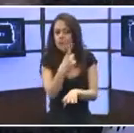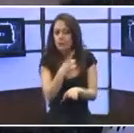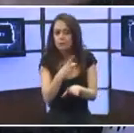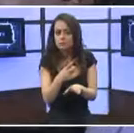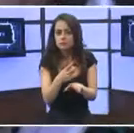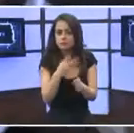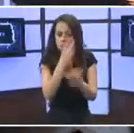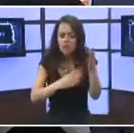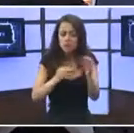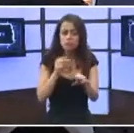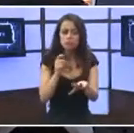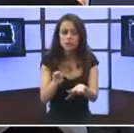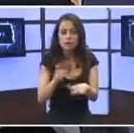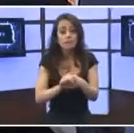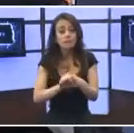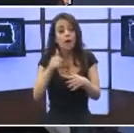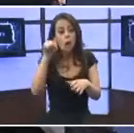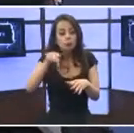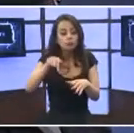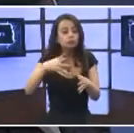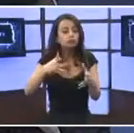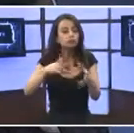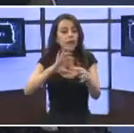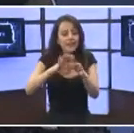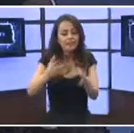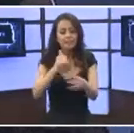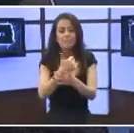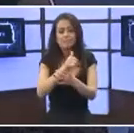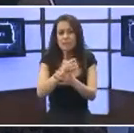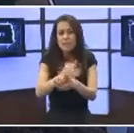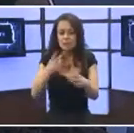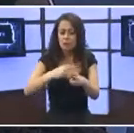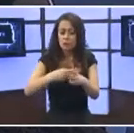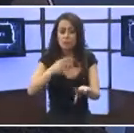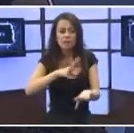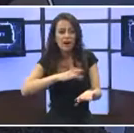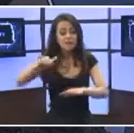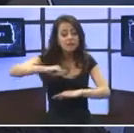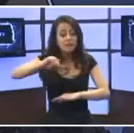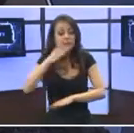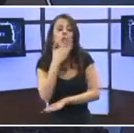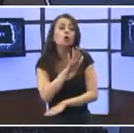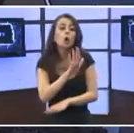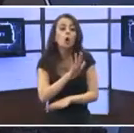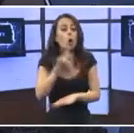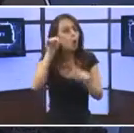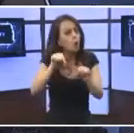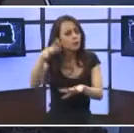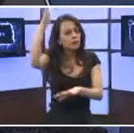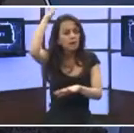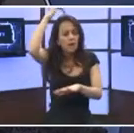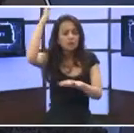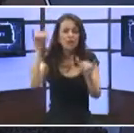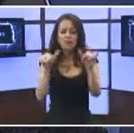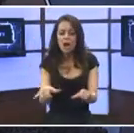Şimdi onunla ilgili meslek kursları var. Ama yakın bir bölgede yok. Devletimizin yine yaptığı. Onlardan da biz Bağcılar'da aynı